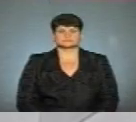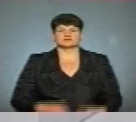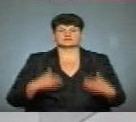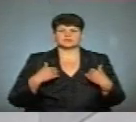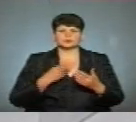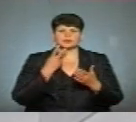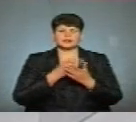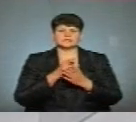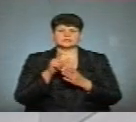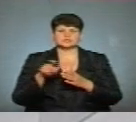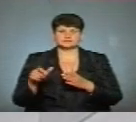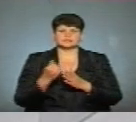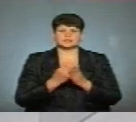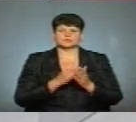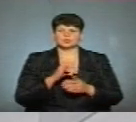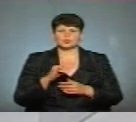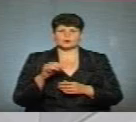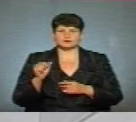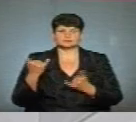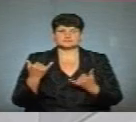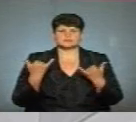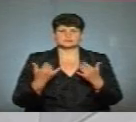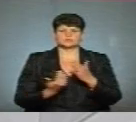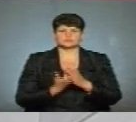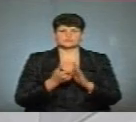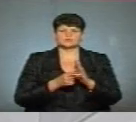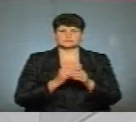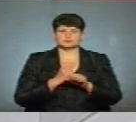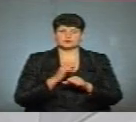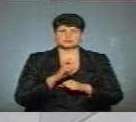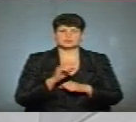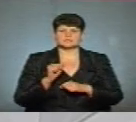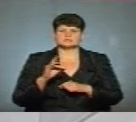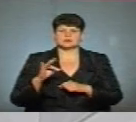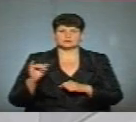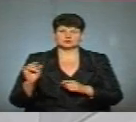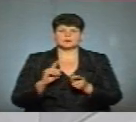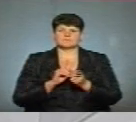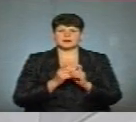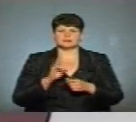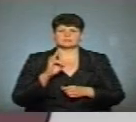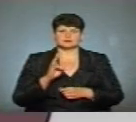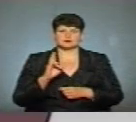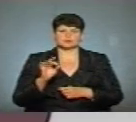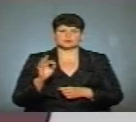Вітаю глядачів телеканалу ЮА Тернопіль. В ефірі новини. У студії Богдана Сарабун, сурдопереклад Надія Куцовська.